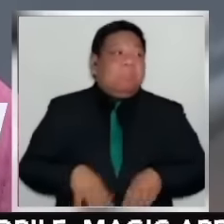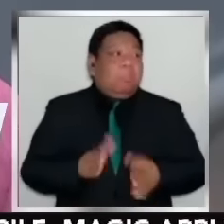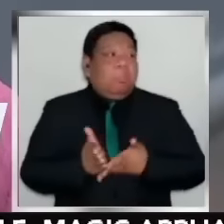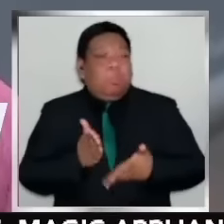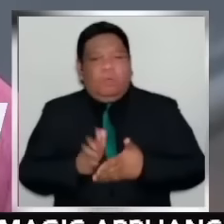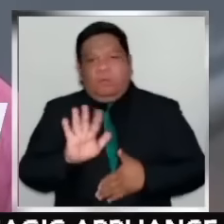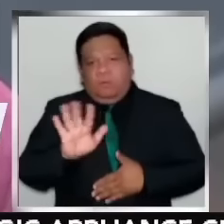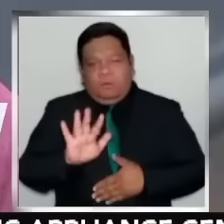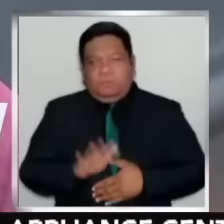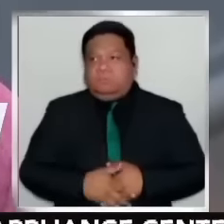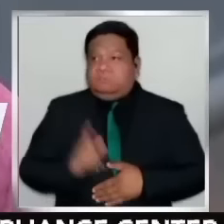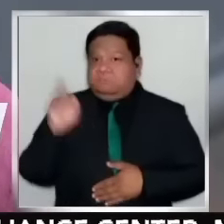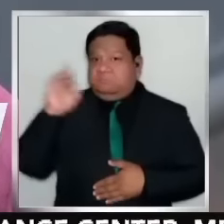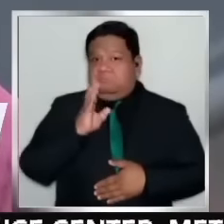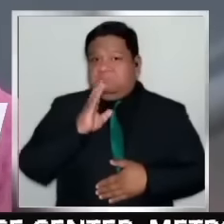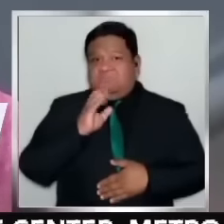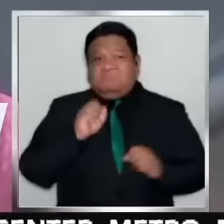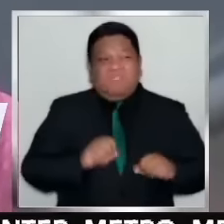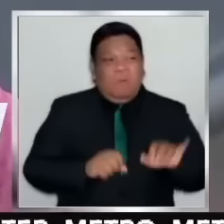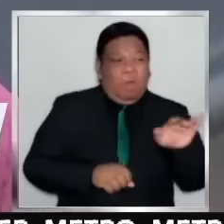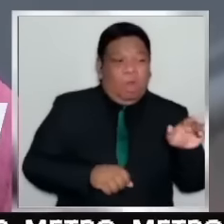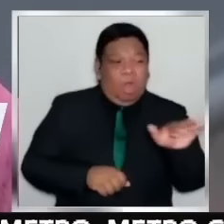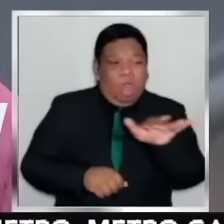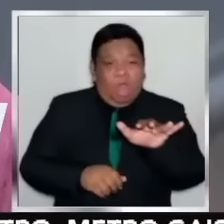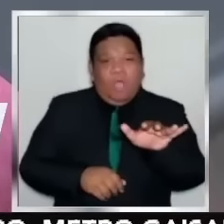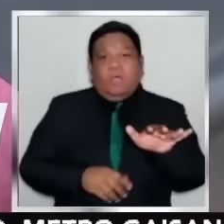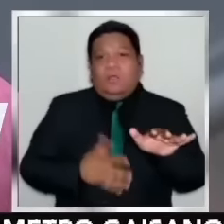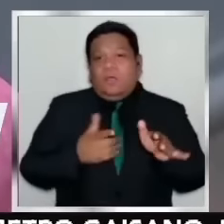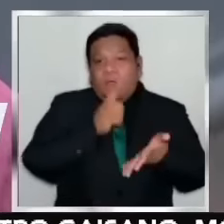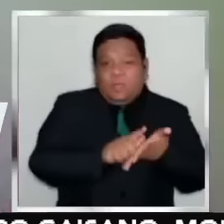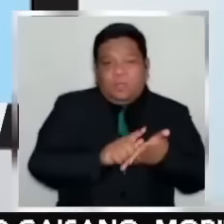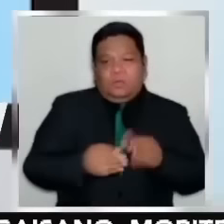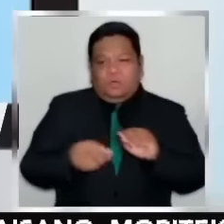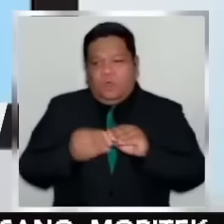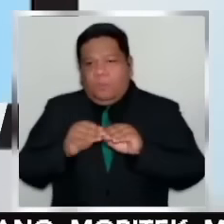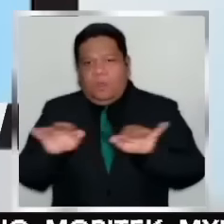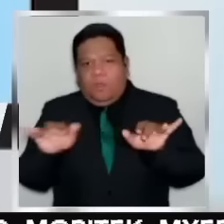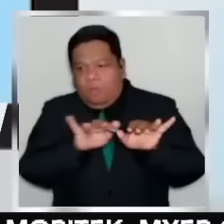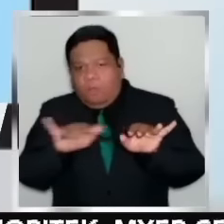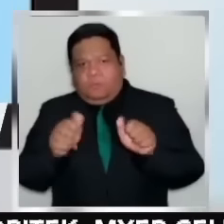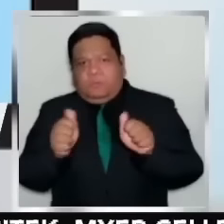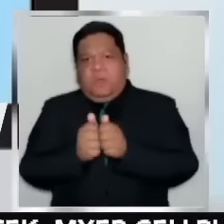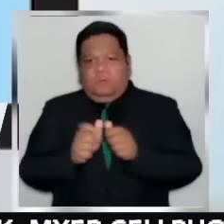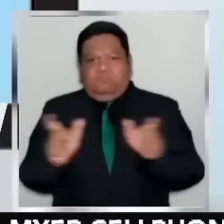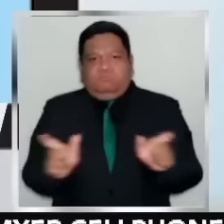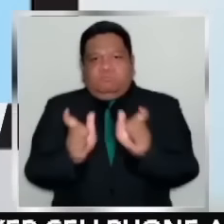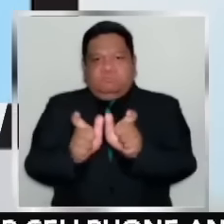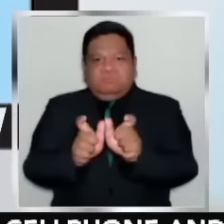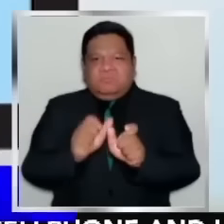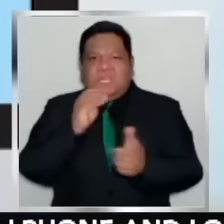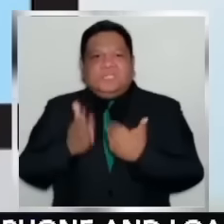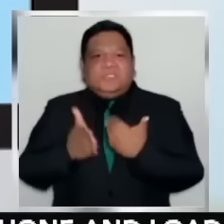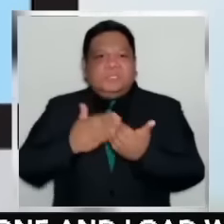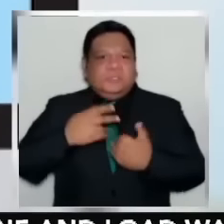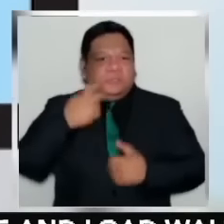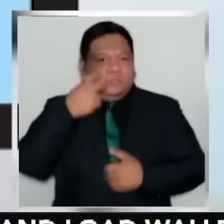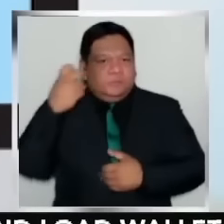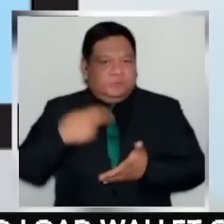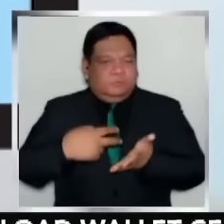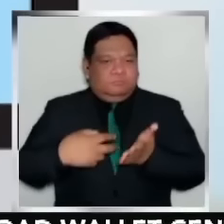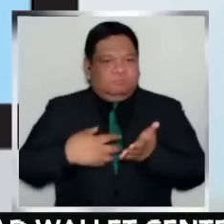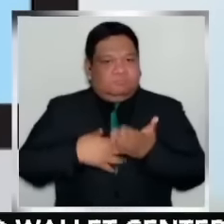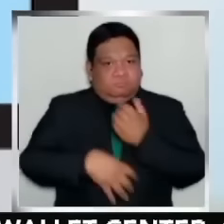may numbers para hindi madaling ma-hack yung mga social media. Pero alam nyo ba, ang karaniwang passwords na ginagamit